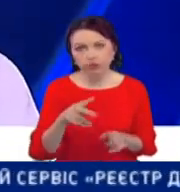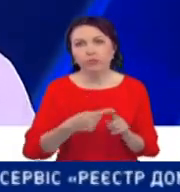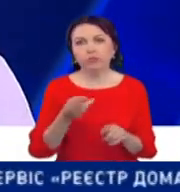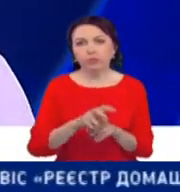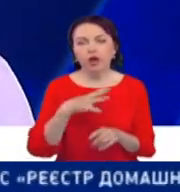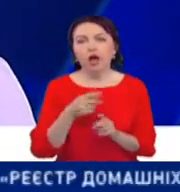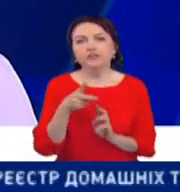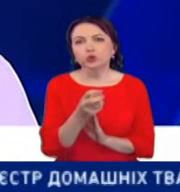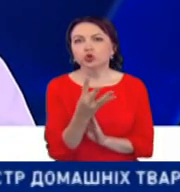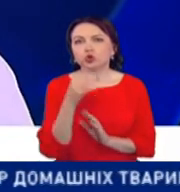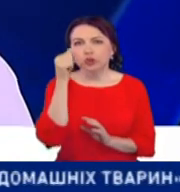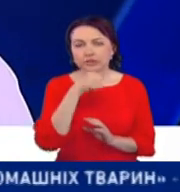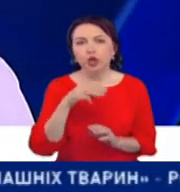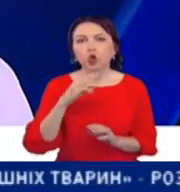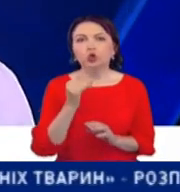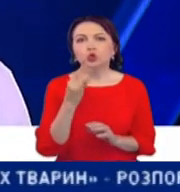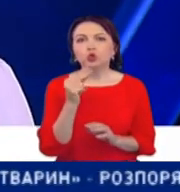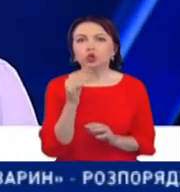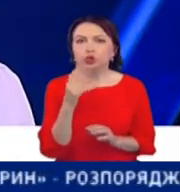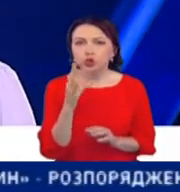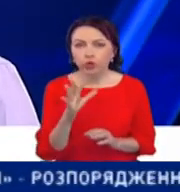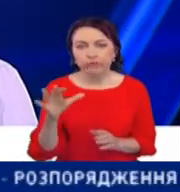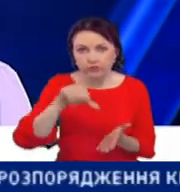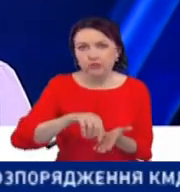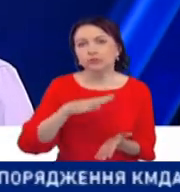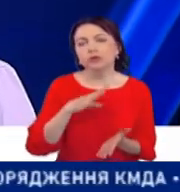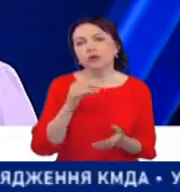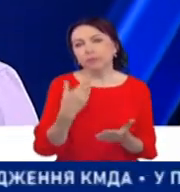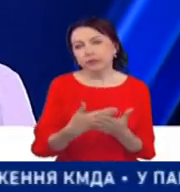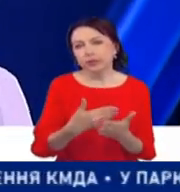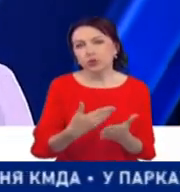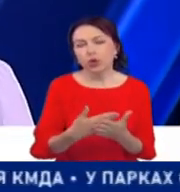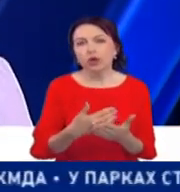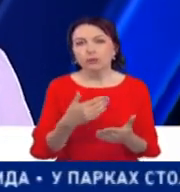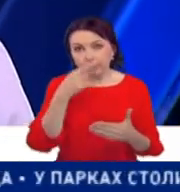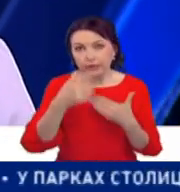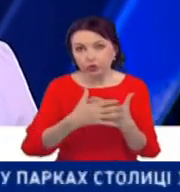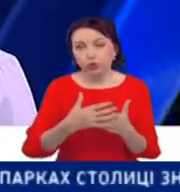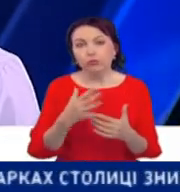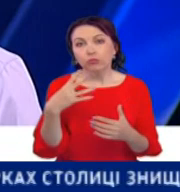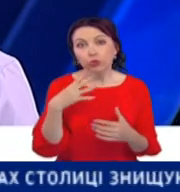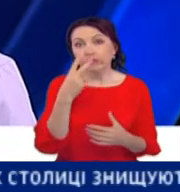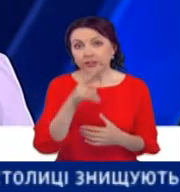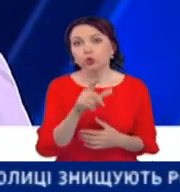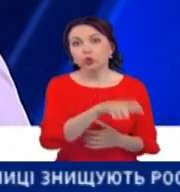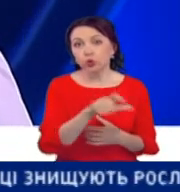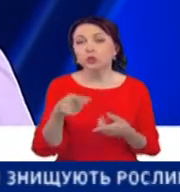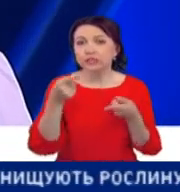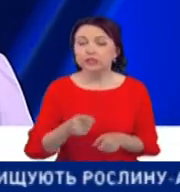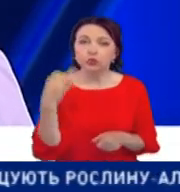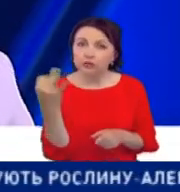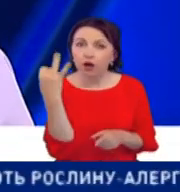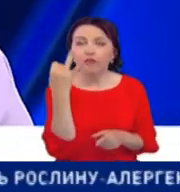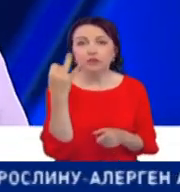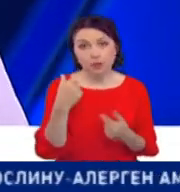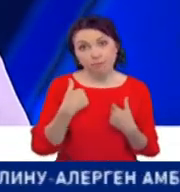це був 14-й рік, там, Турчинова, десь от близько також. І, ну, було видно, що люди дійсно цікавляться.